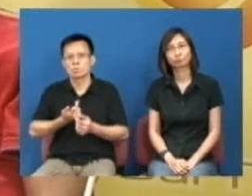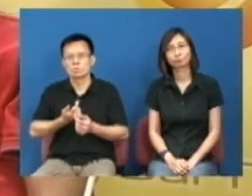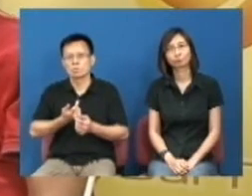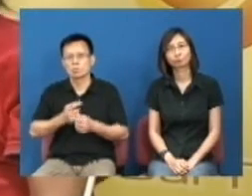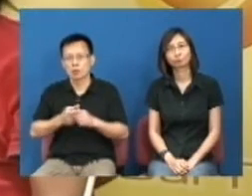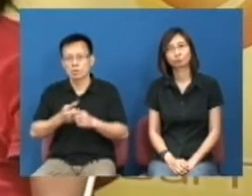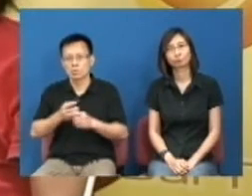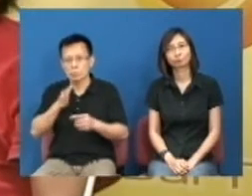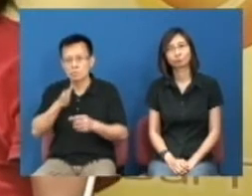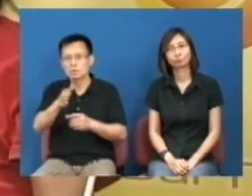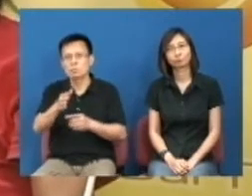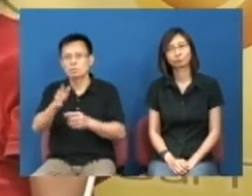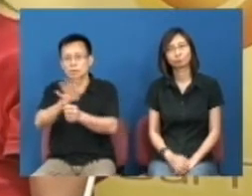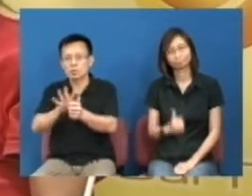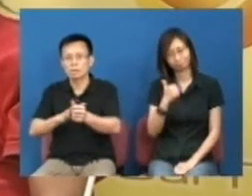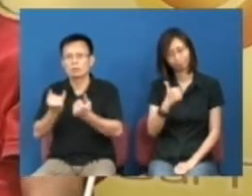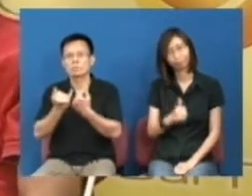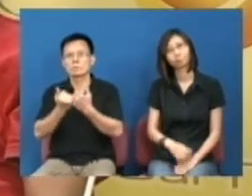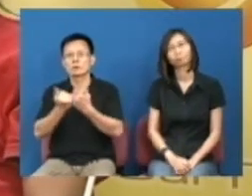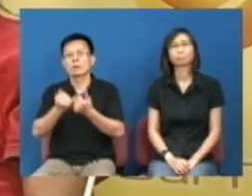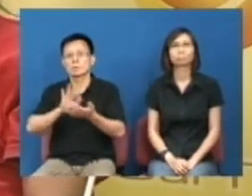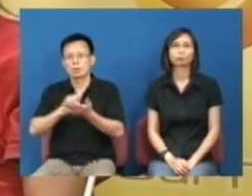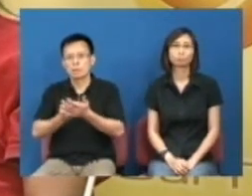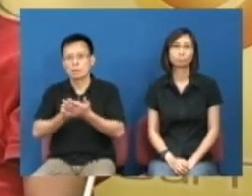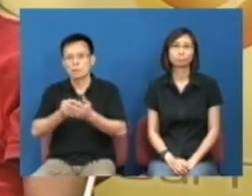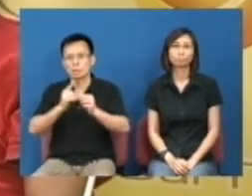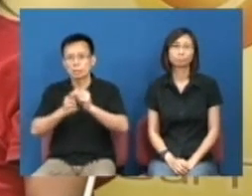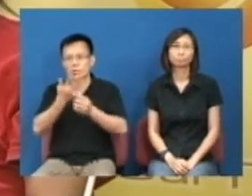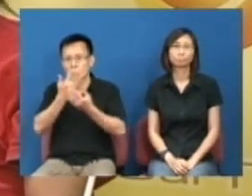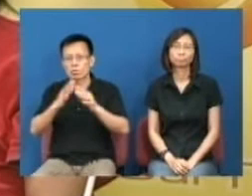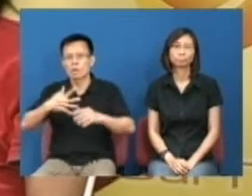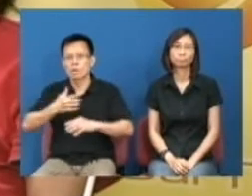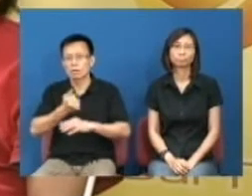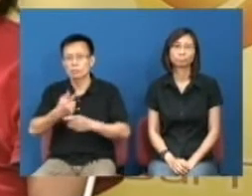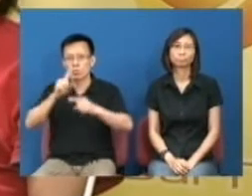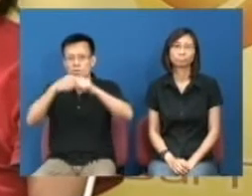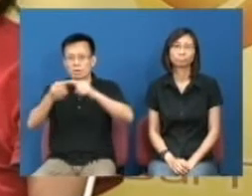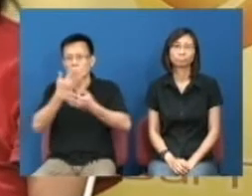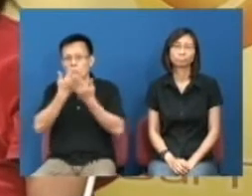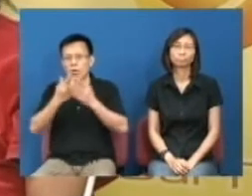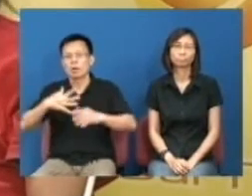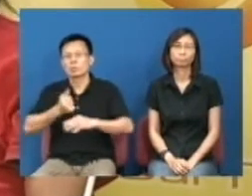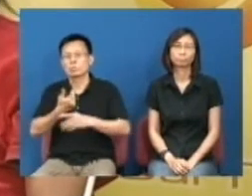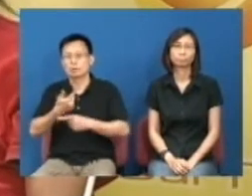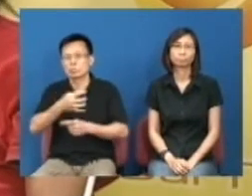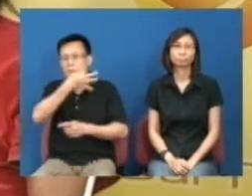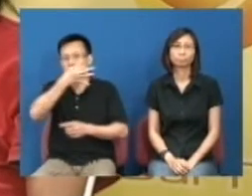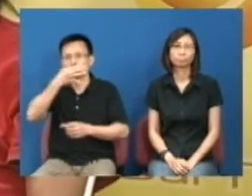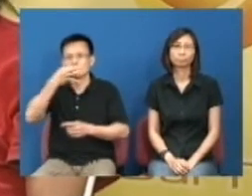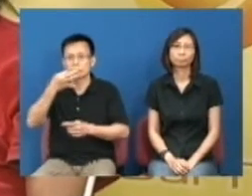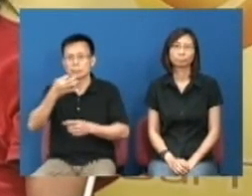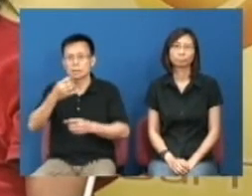會直接影響他的學生，但是那些中學校長、大學校長啊，是不出聲的。你九大校